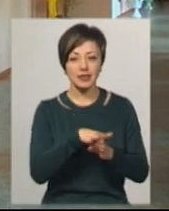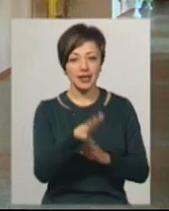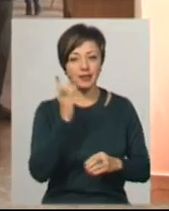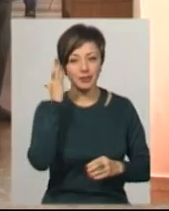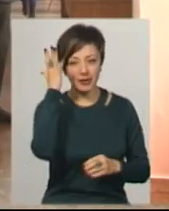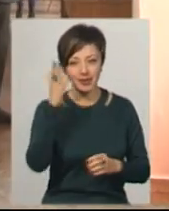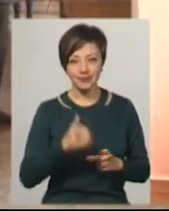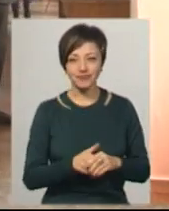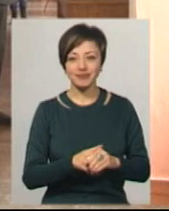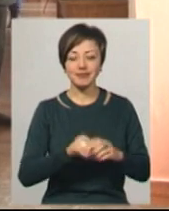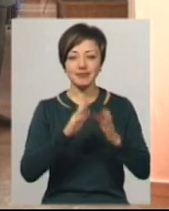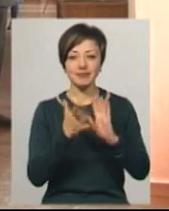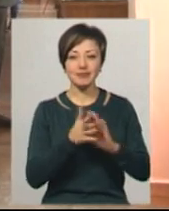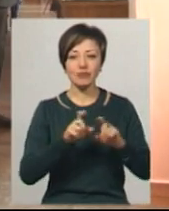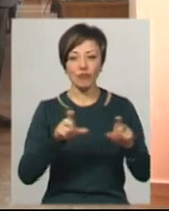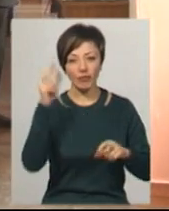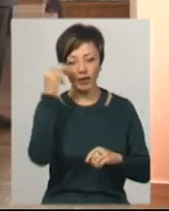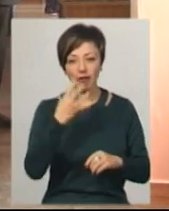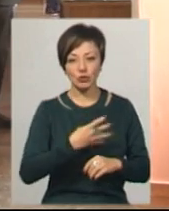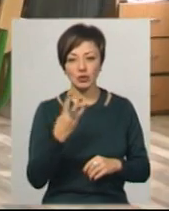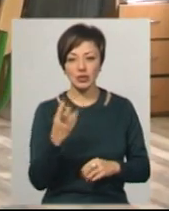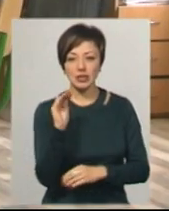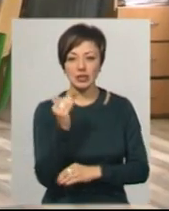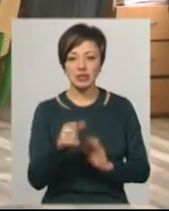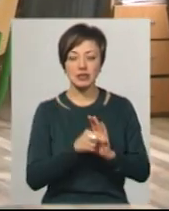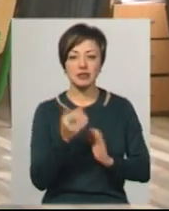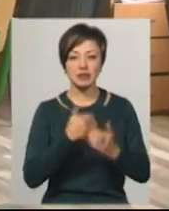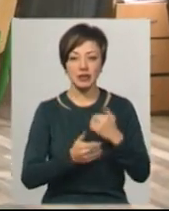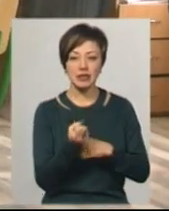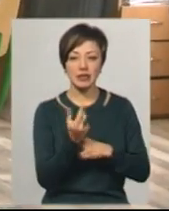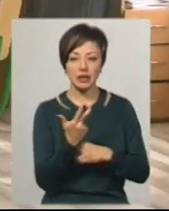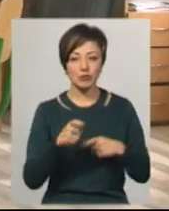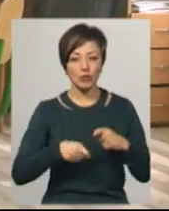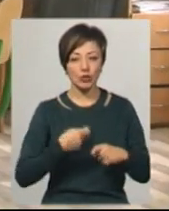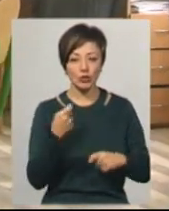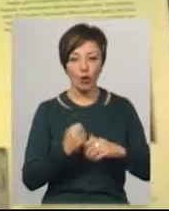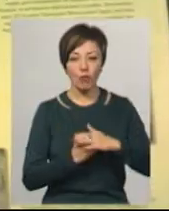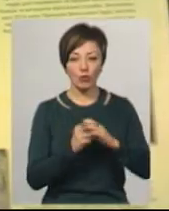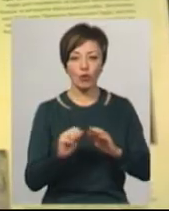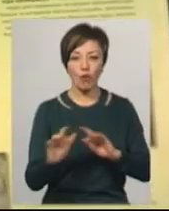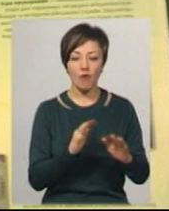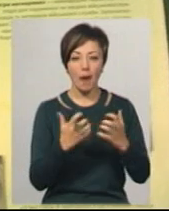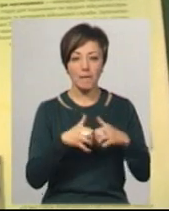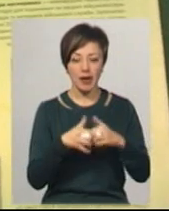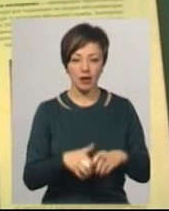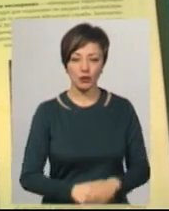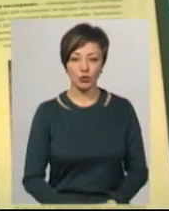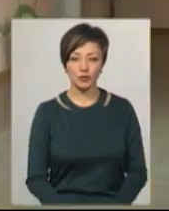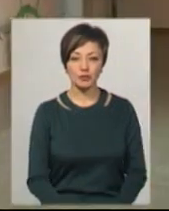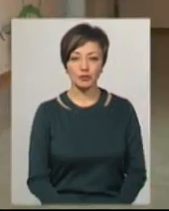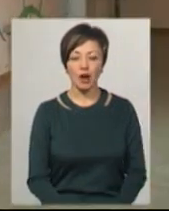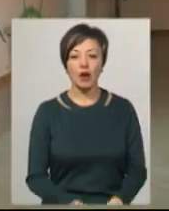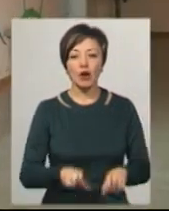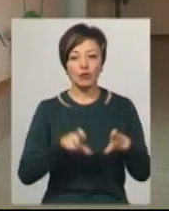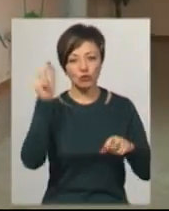мрії». Загалом у школі навчається 43 дитини з інолітністю, серед таких 13 з порушенням опорно-рухового апарату, додає Сергій Коріньовський.